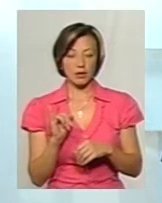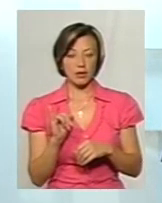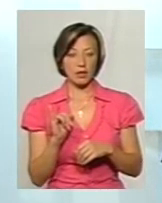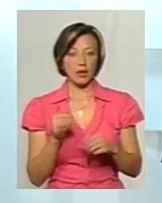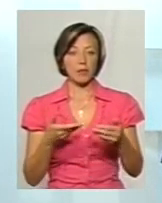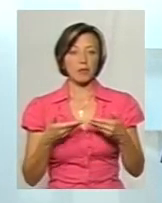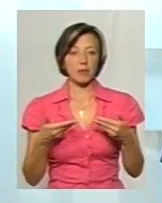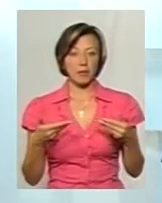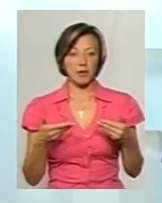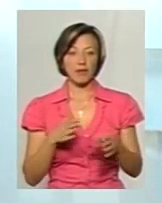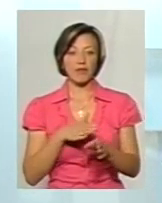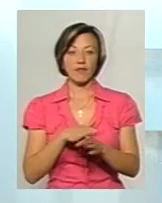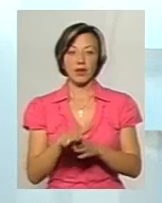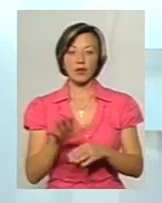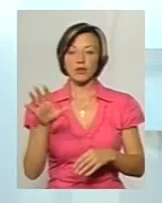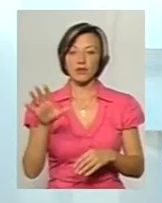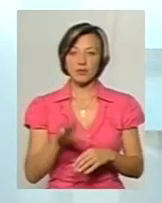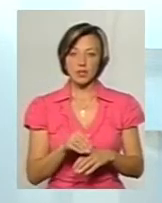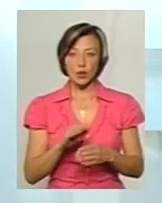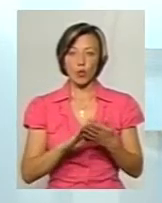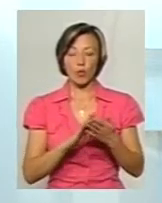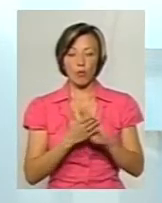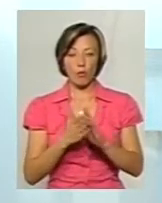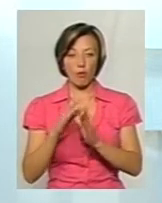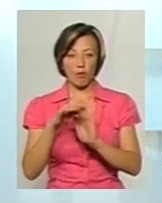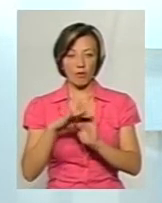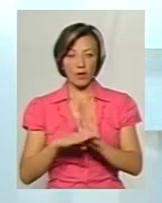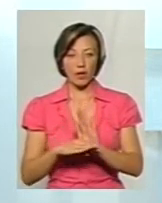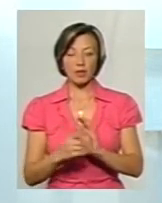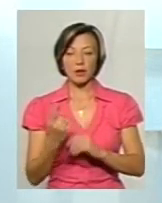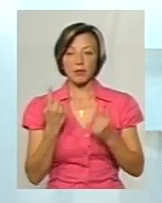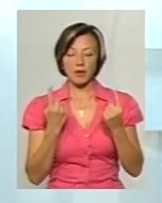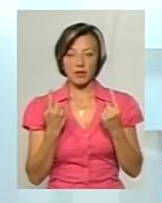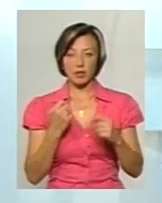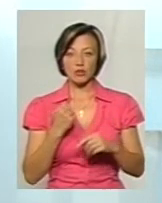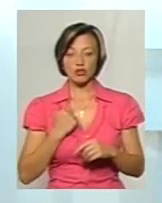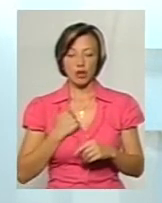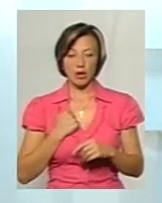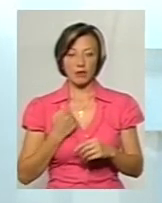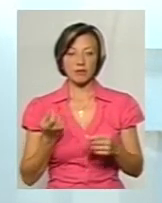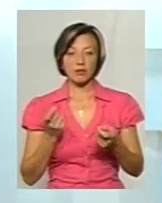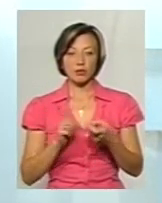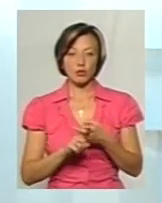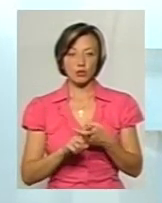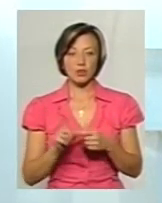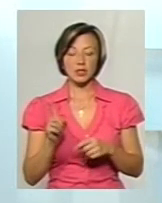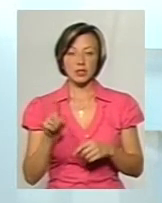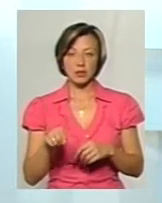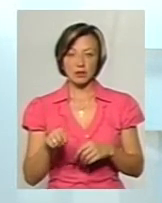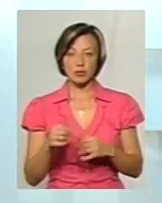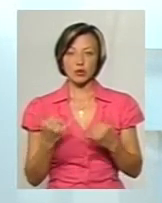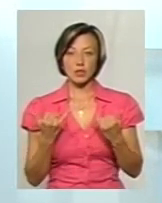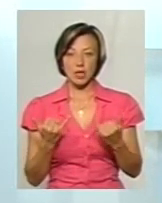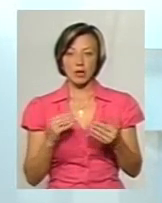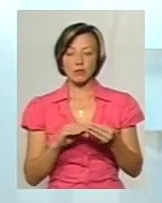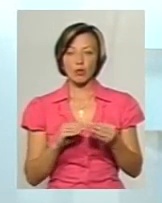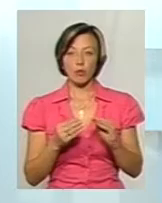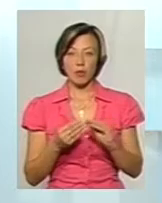ми виконали всі умови, але на превеликий жаль, в зв'язку з тим, що зараз